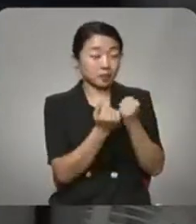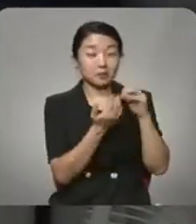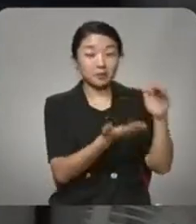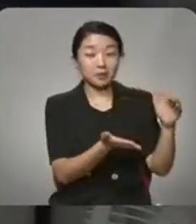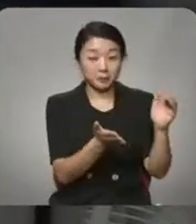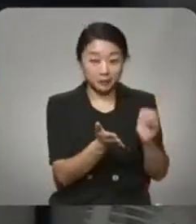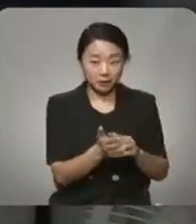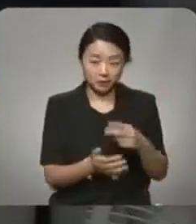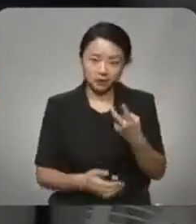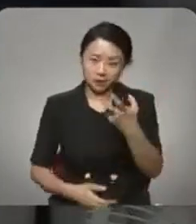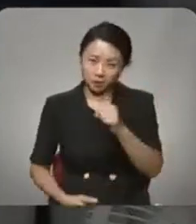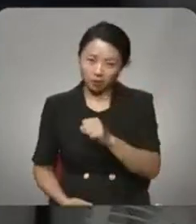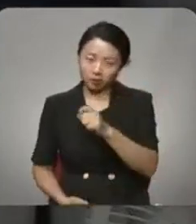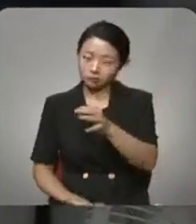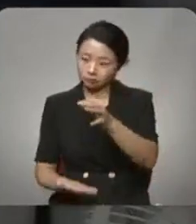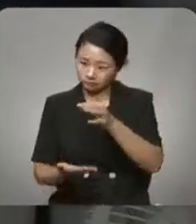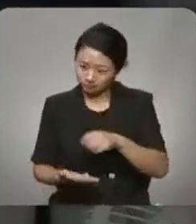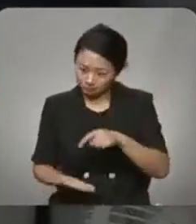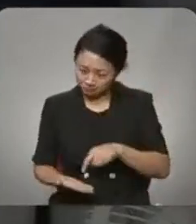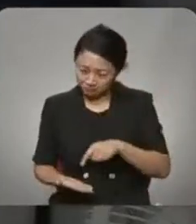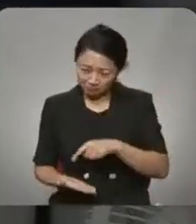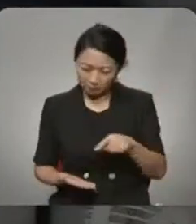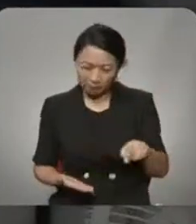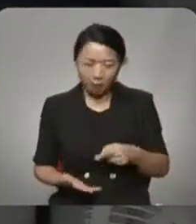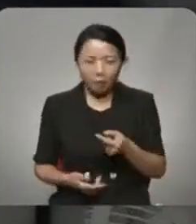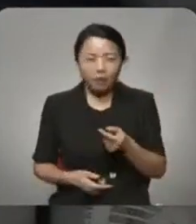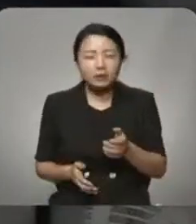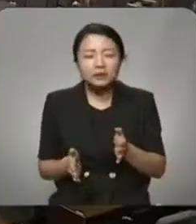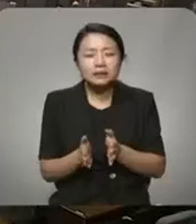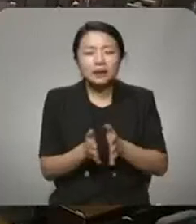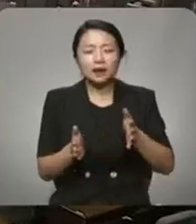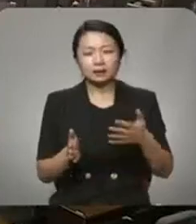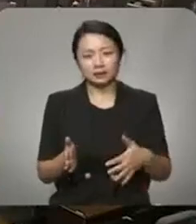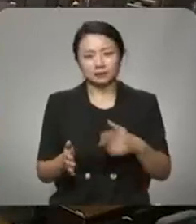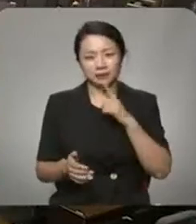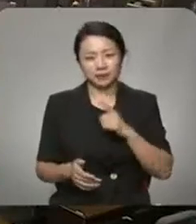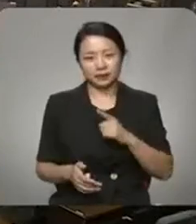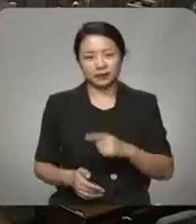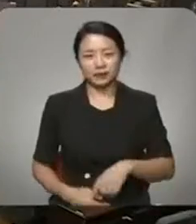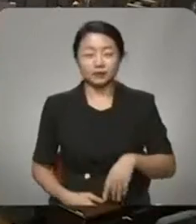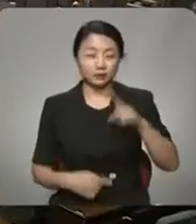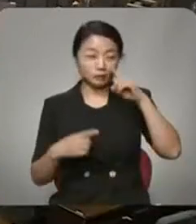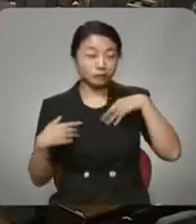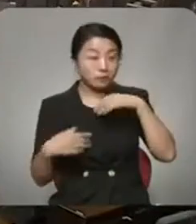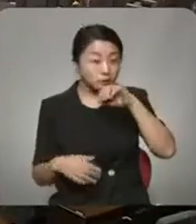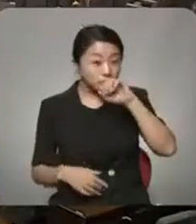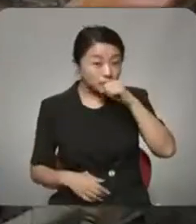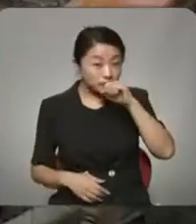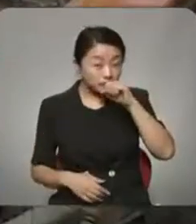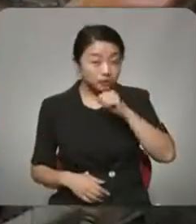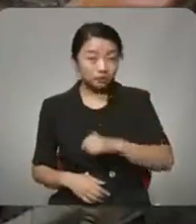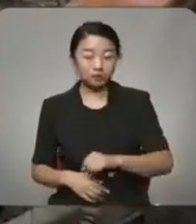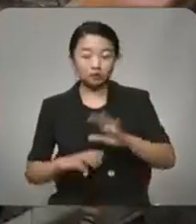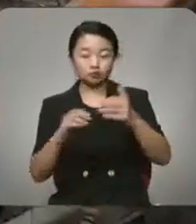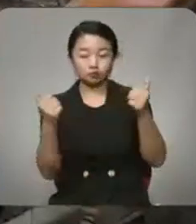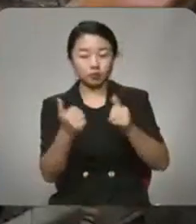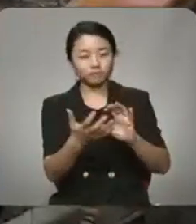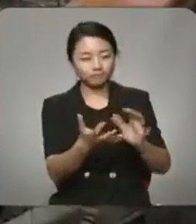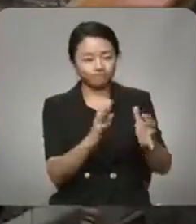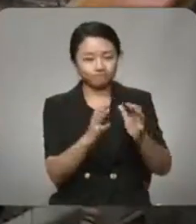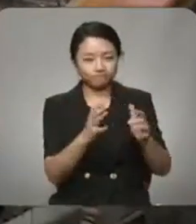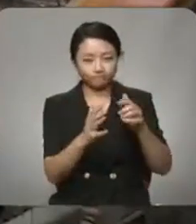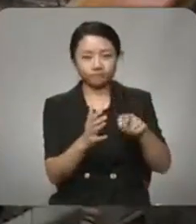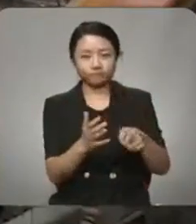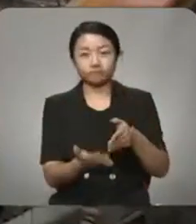정도 뭐 현장 사무실 정도 뭐 건축하겠죠. 정부 예산안은 다음 달 국회에 제출돼 심의를